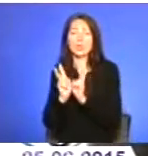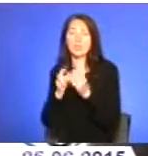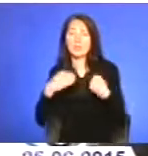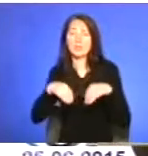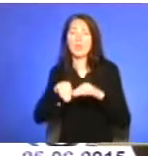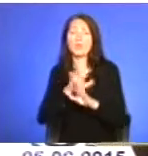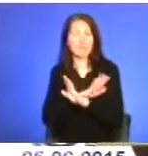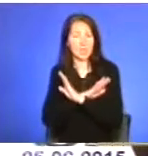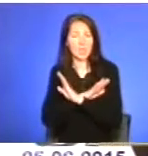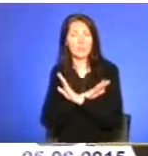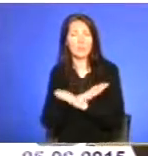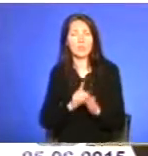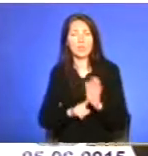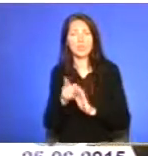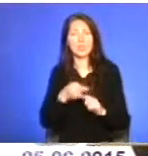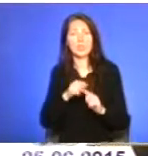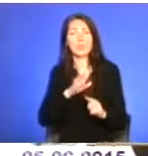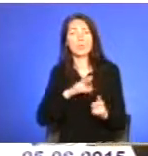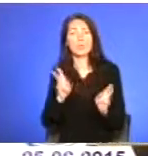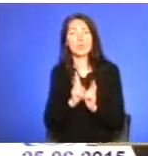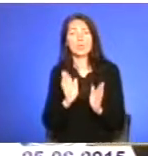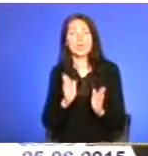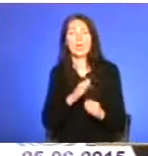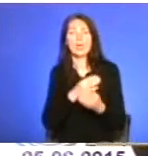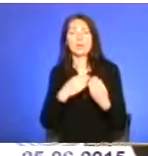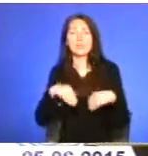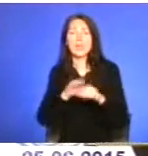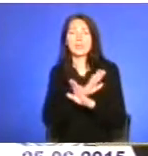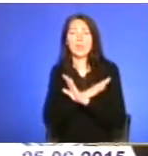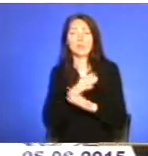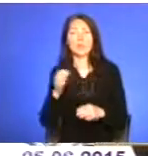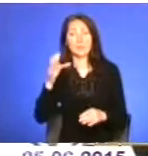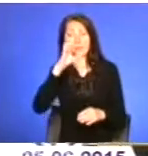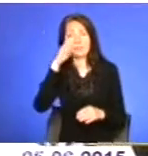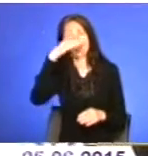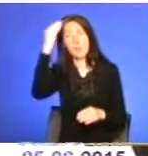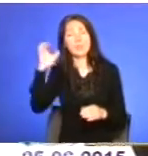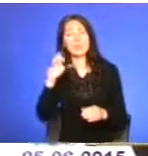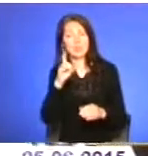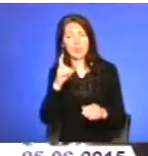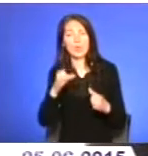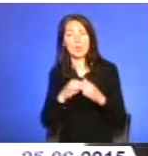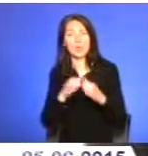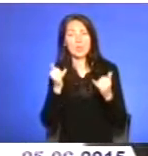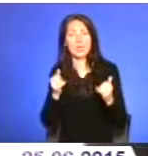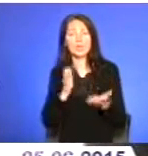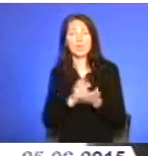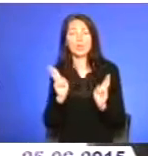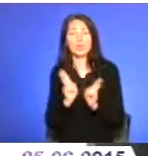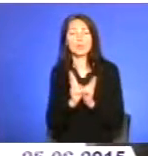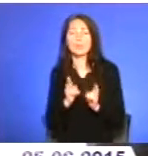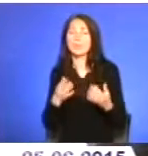загиблих. Спочатку це були зустрічі лише сімей загиблих Небесної Сотні, зараз це є зустрічі сімей загиблих